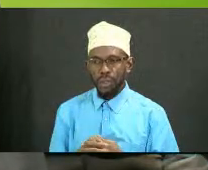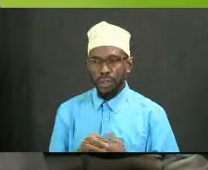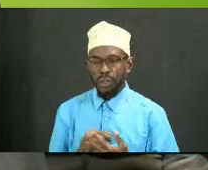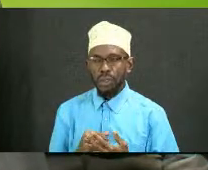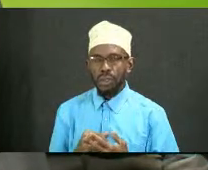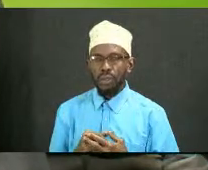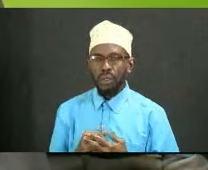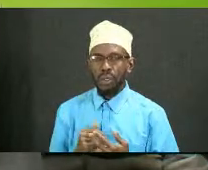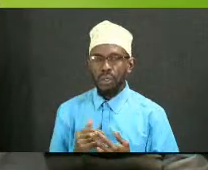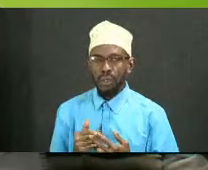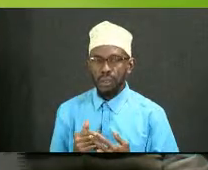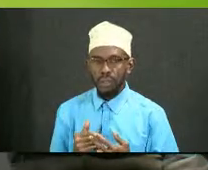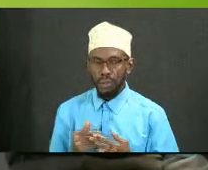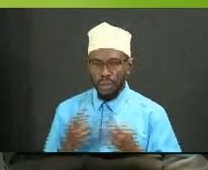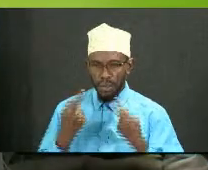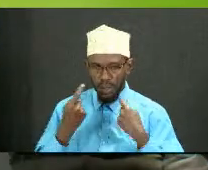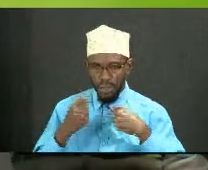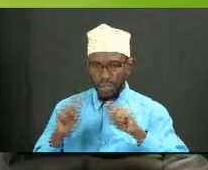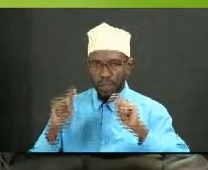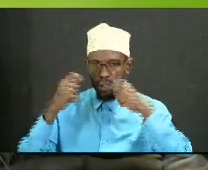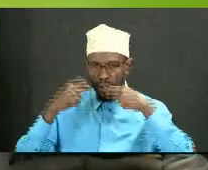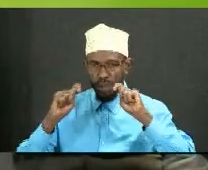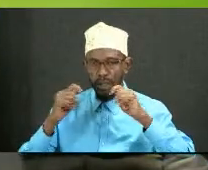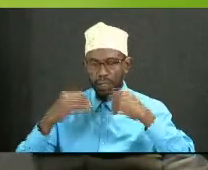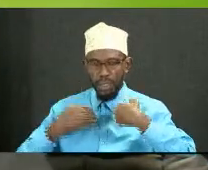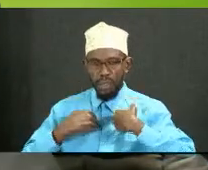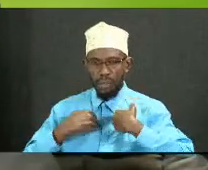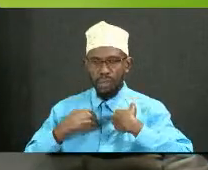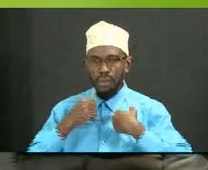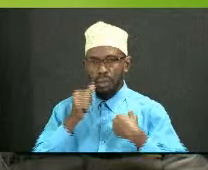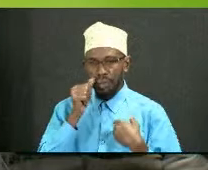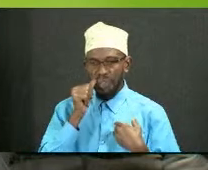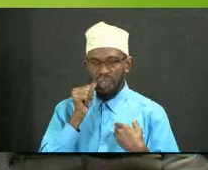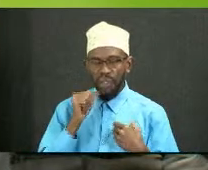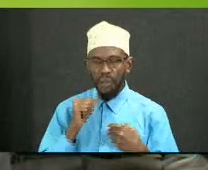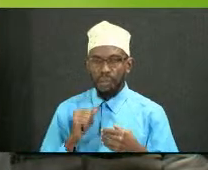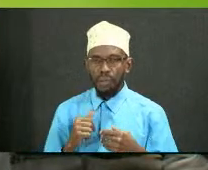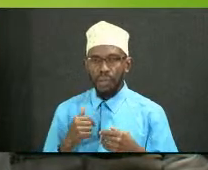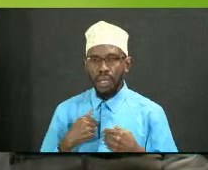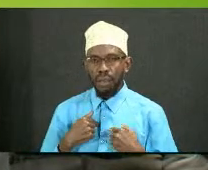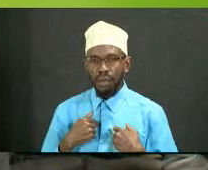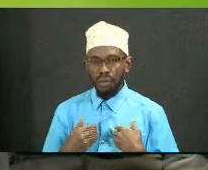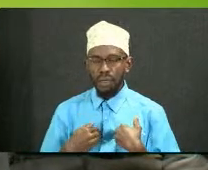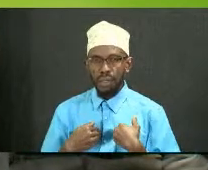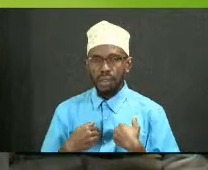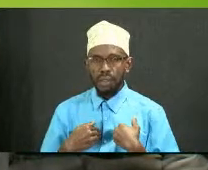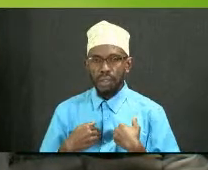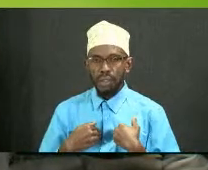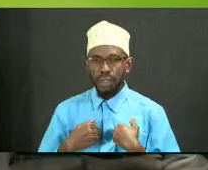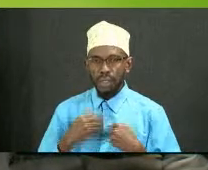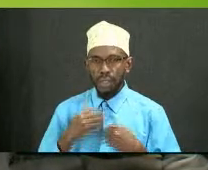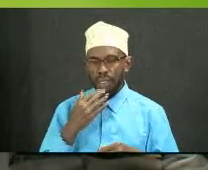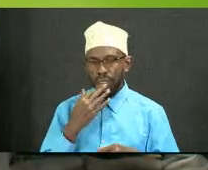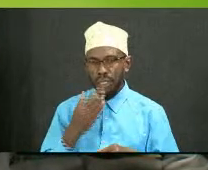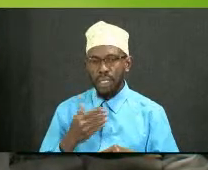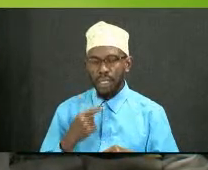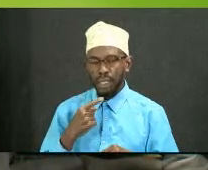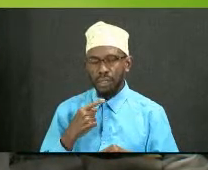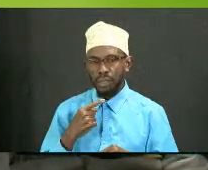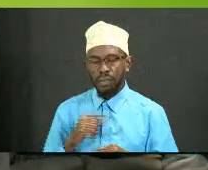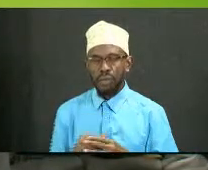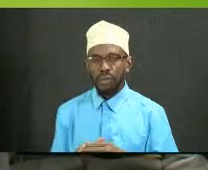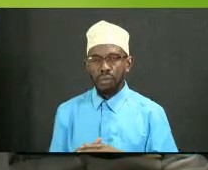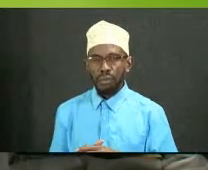Sheikh? Yani ni ujitahidi ndio upate. Katika Tunu ya Familia hatuna budi